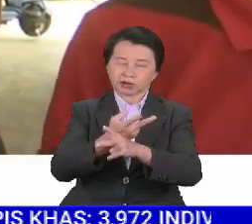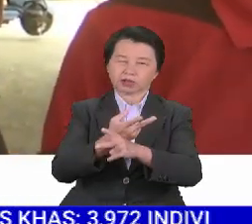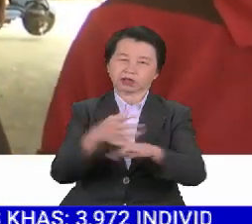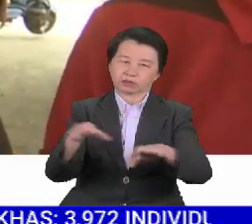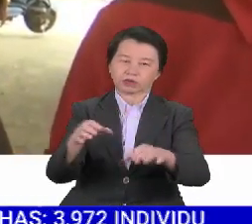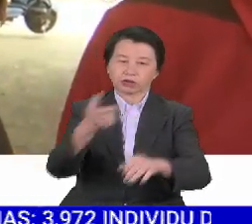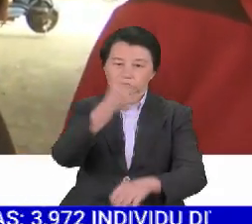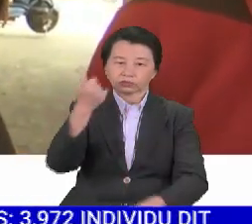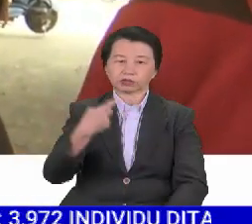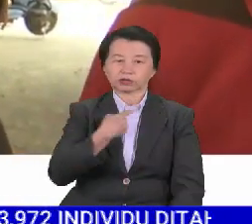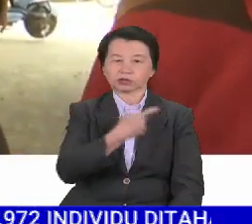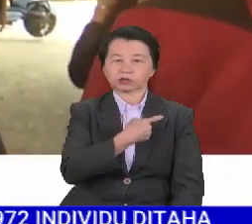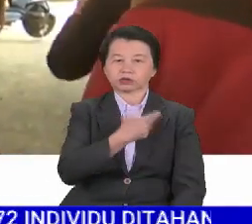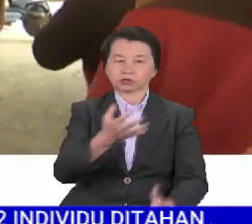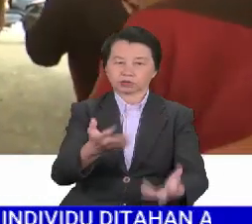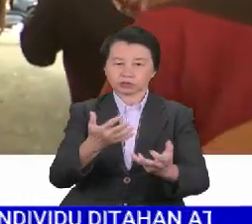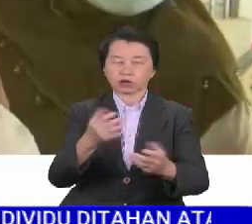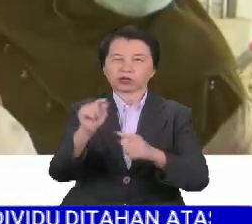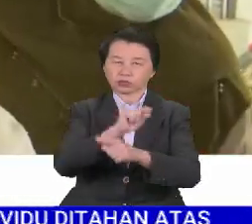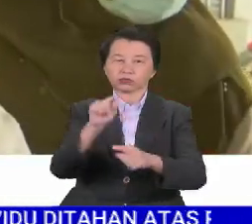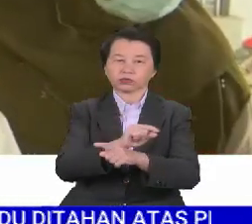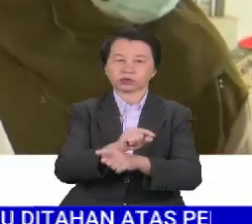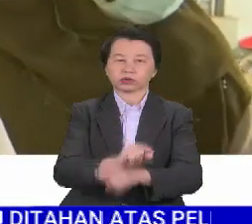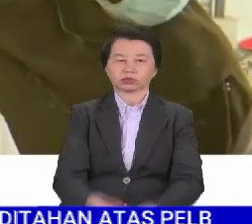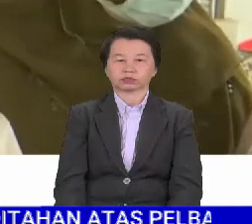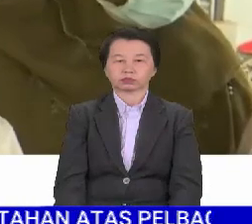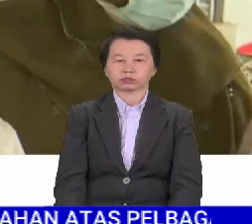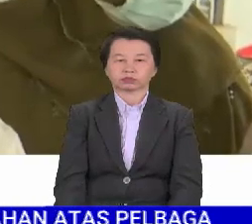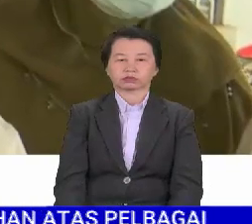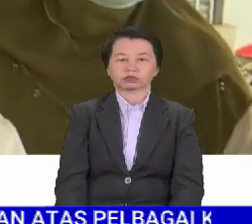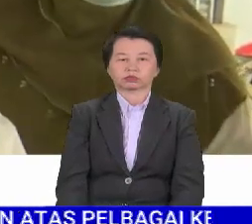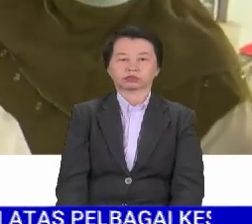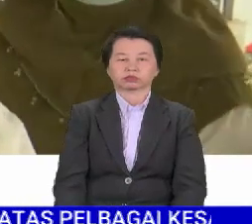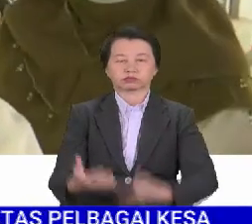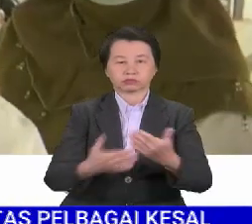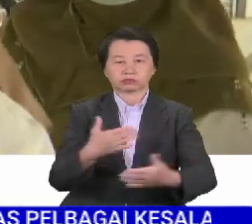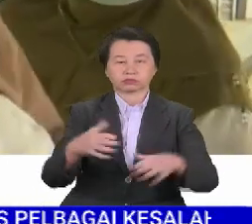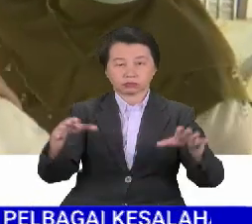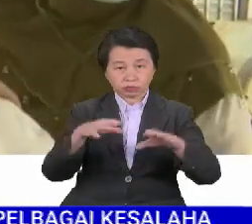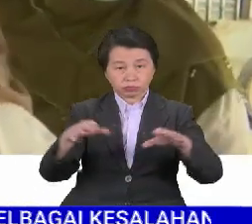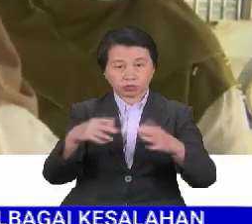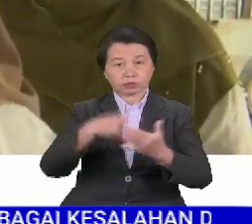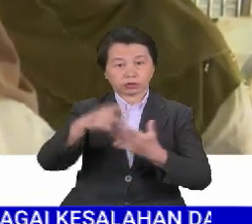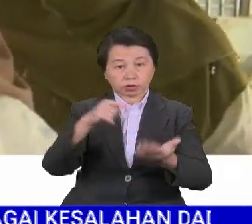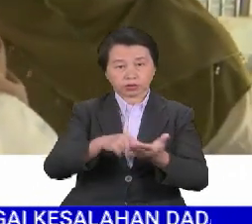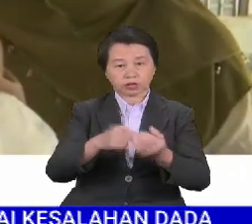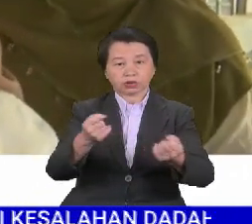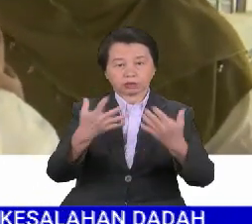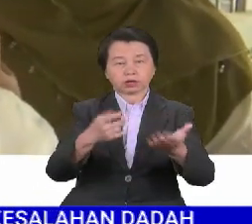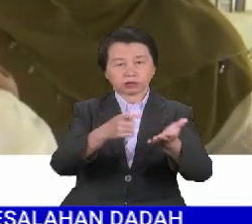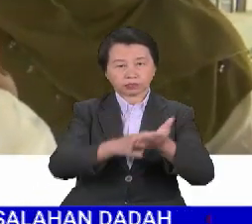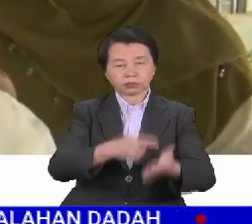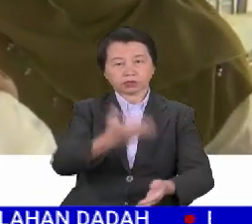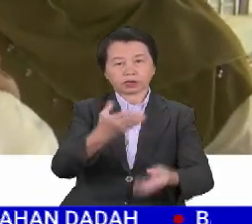Sebabkan sekarang pun banyak minyak yang pakai tu. Kolah selalu je lah sebab situ banyak proses kuih-muih. Banyak memerlukan